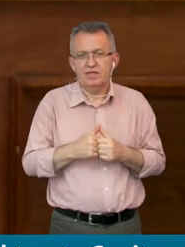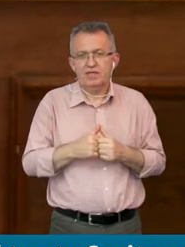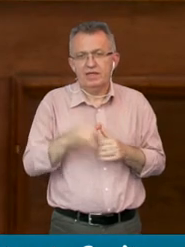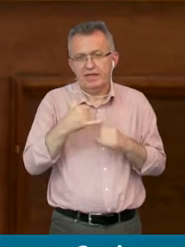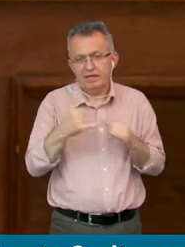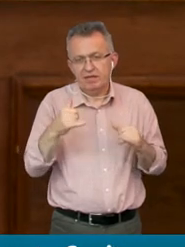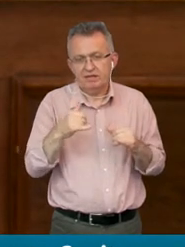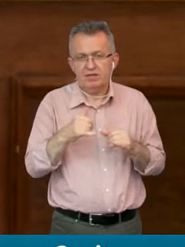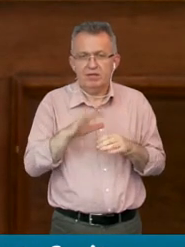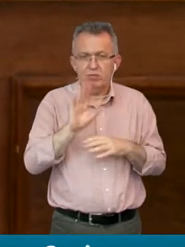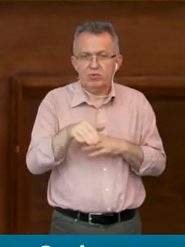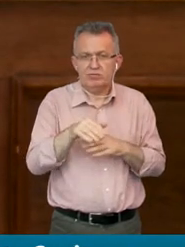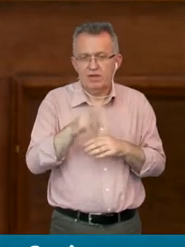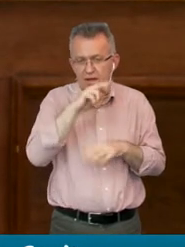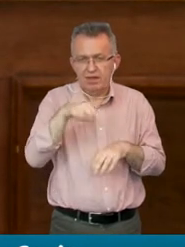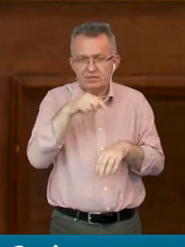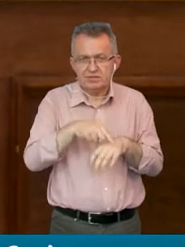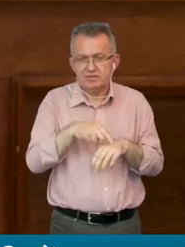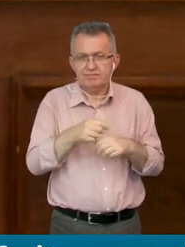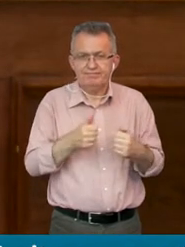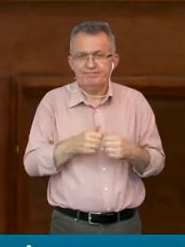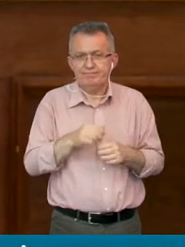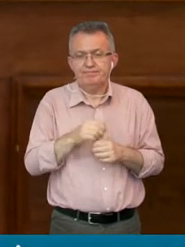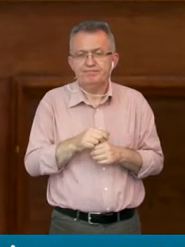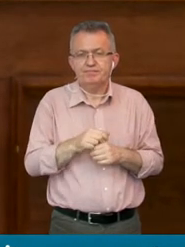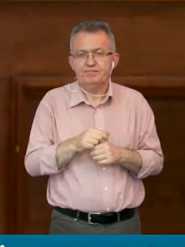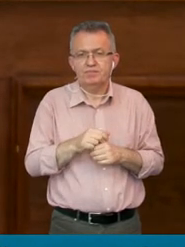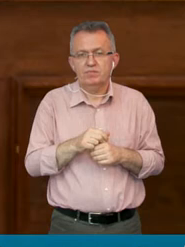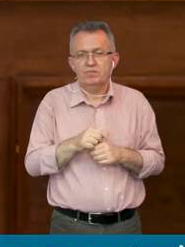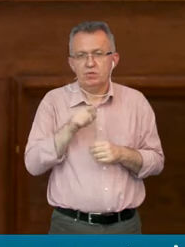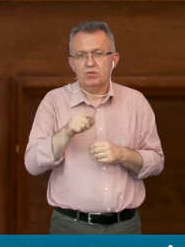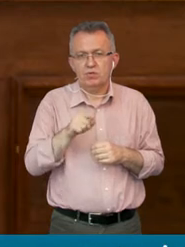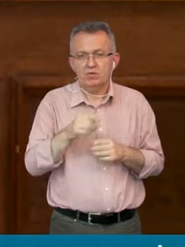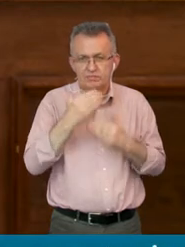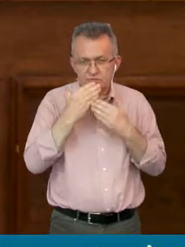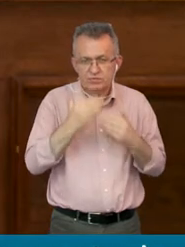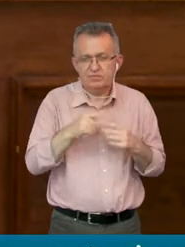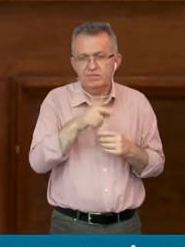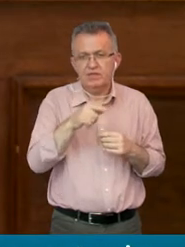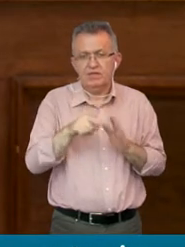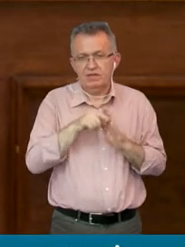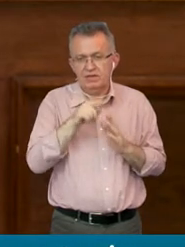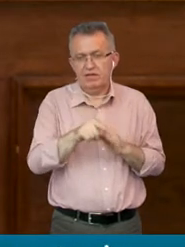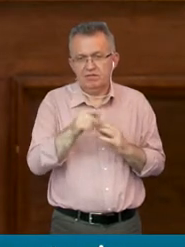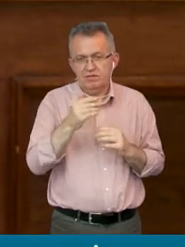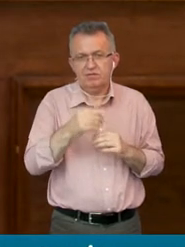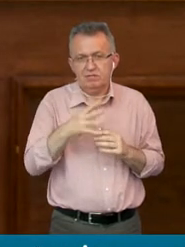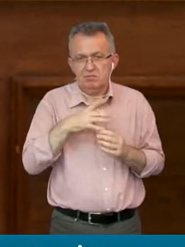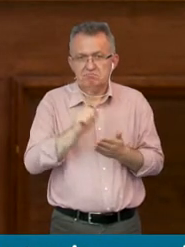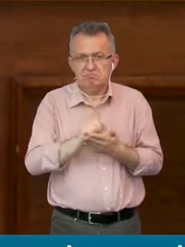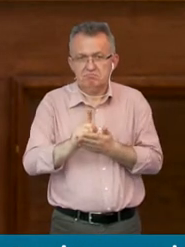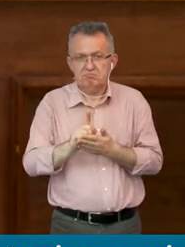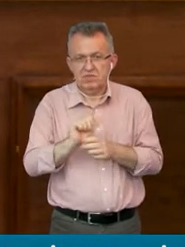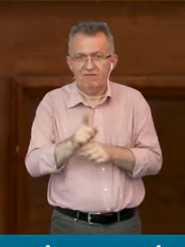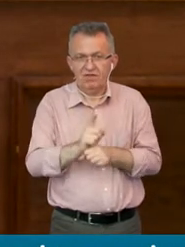innych pozalekcyjnych zajęciach i tutaj chylę czoła przed nimi, bo osiągali sukcesy